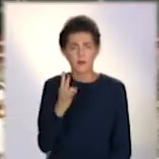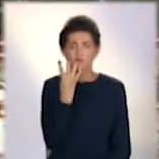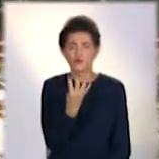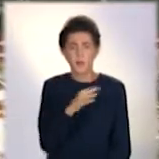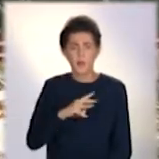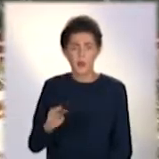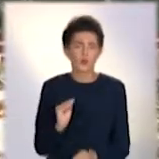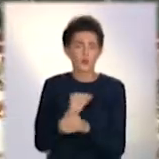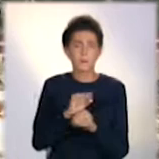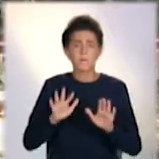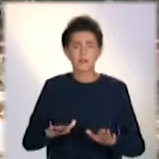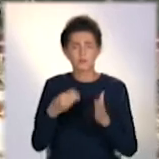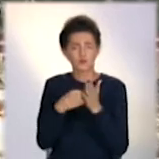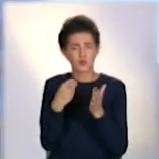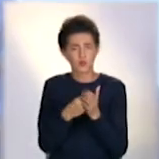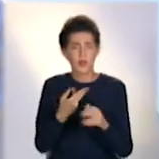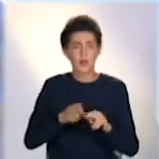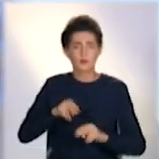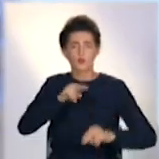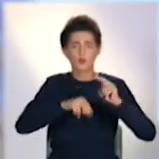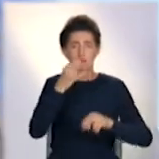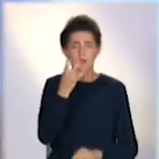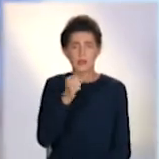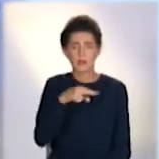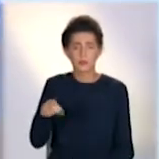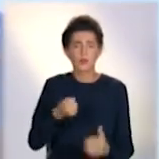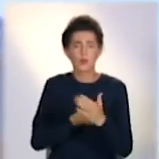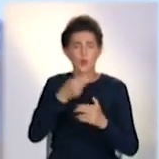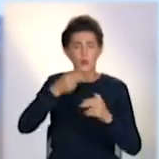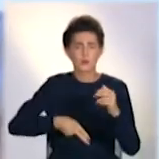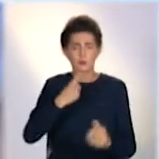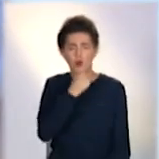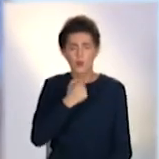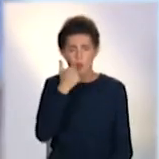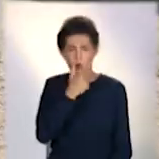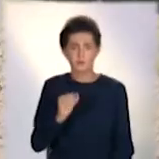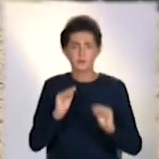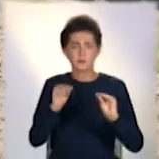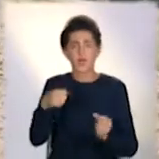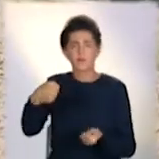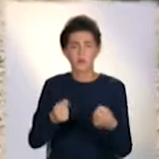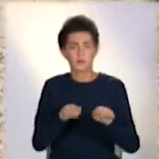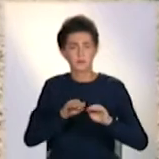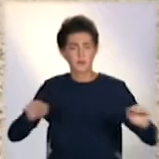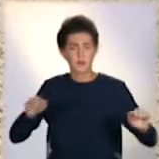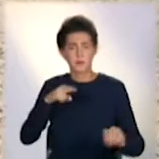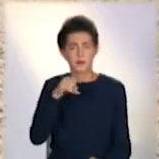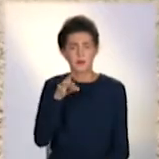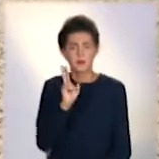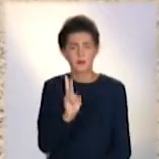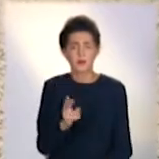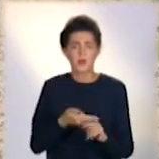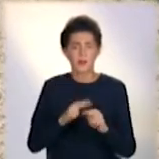додадуть з місцевого бюджету. Побудувати ЦНАП мають до кінця року. Після цього облаштують парковку і невеликий парк. Все завдяки